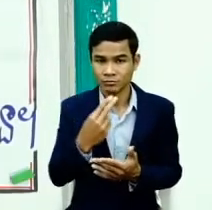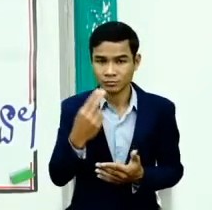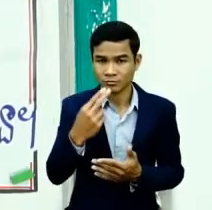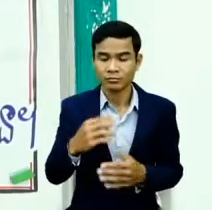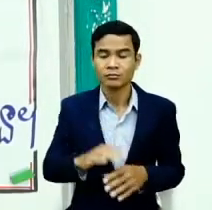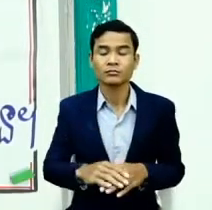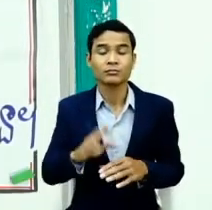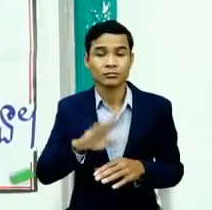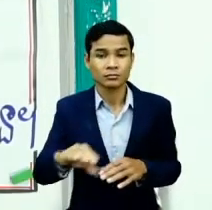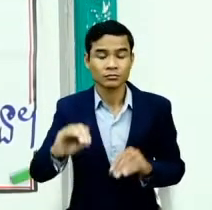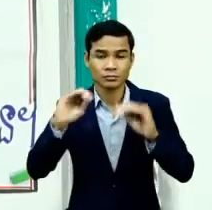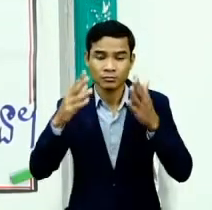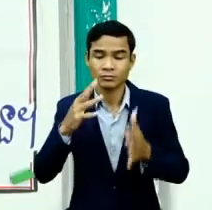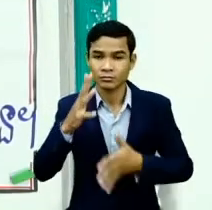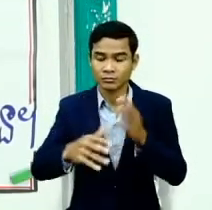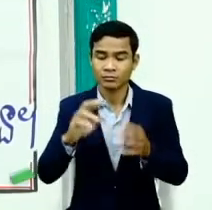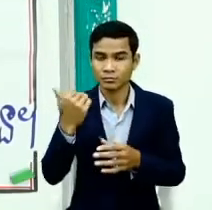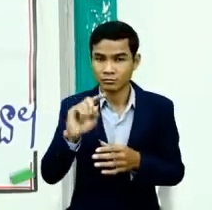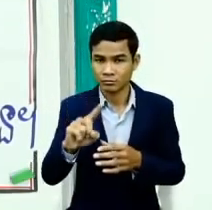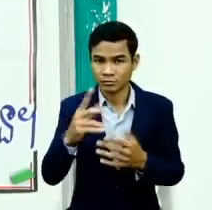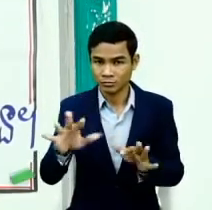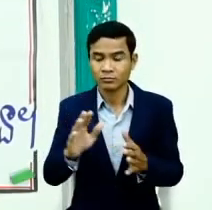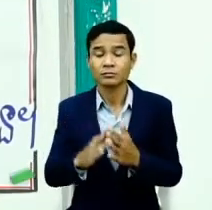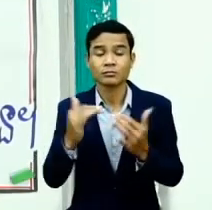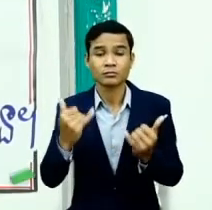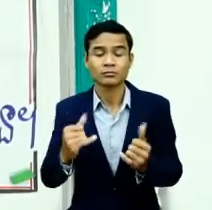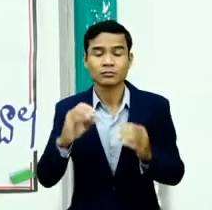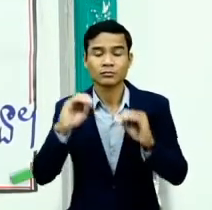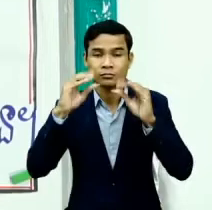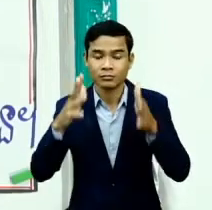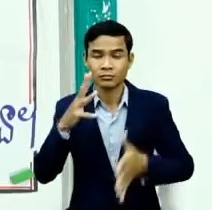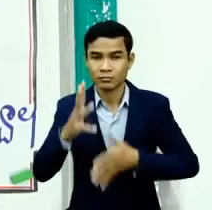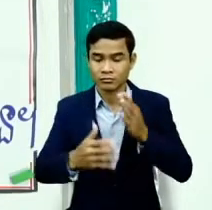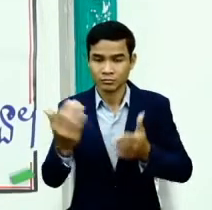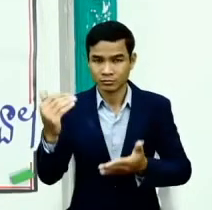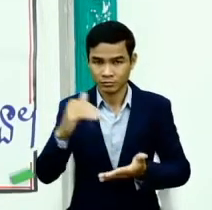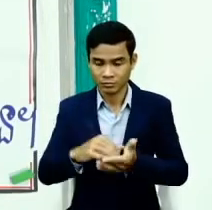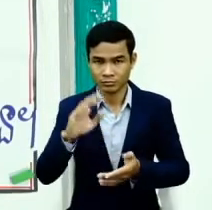chà nè cửu án chấp lực tìm mùi hào ẻ lấy nè cửu án mà đòn tiệt ná